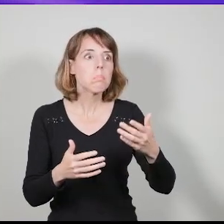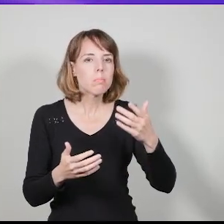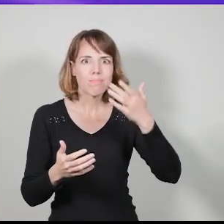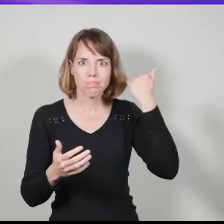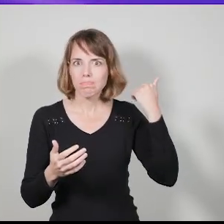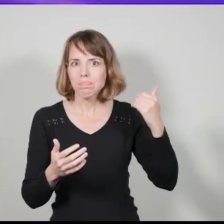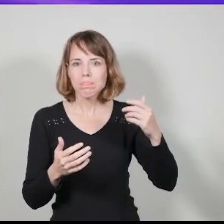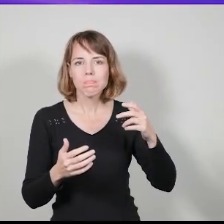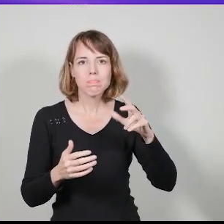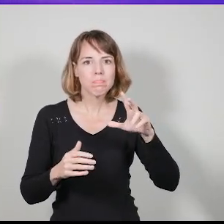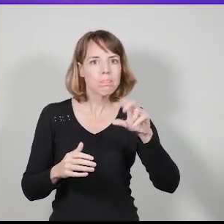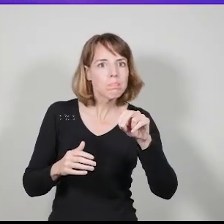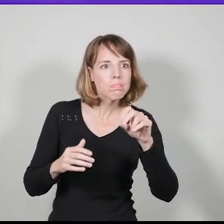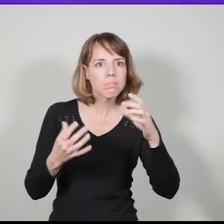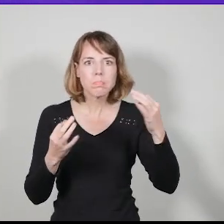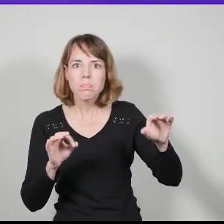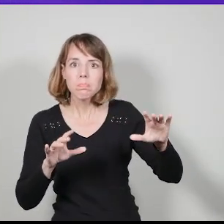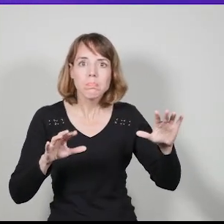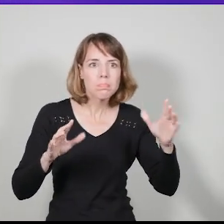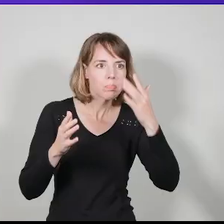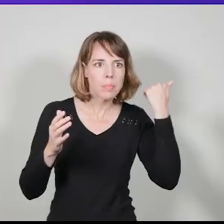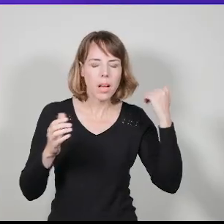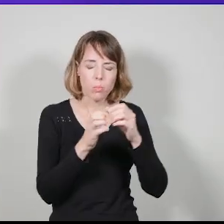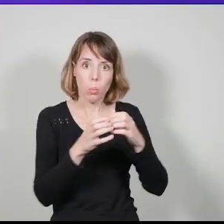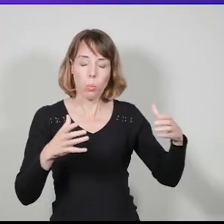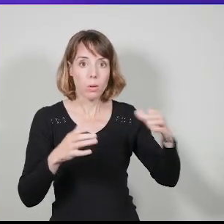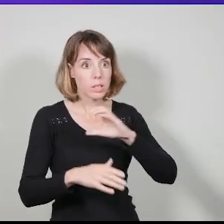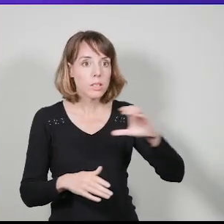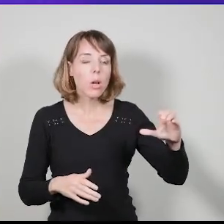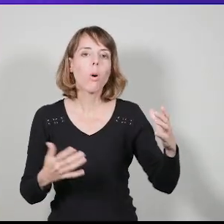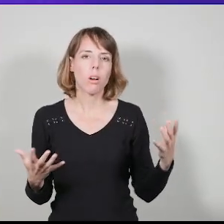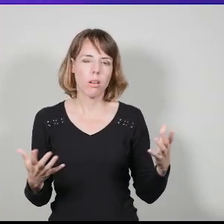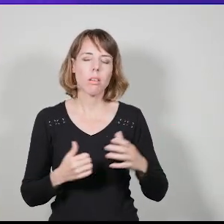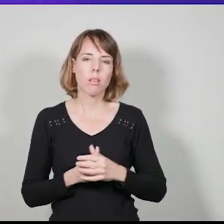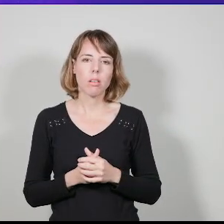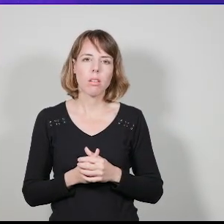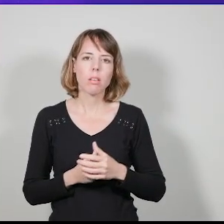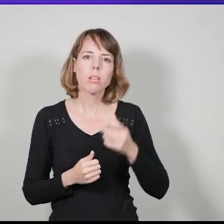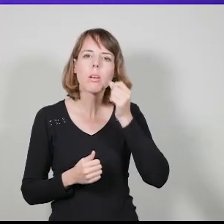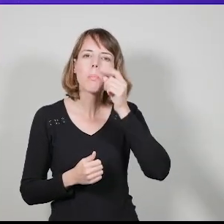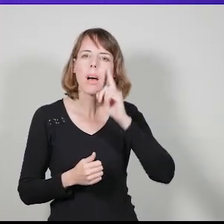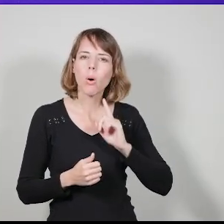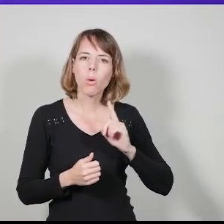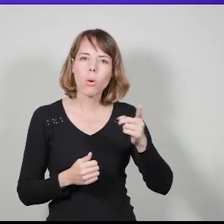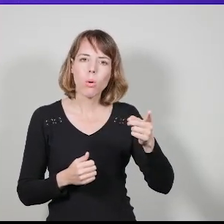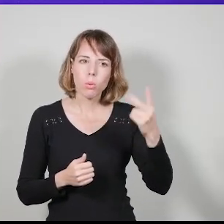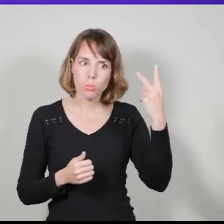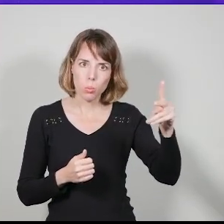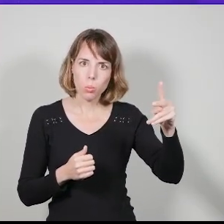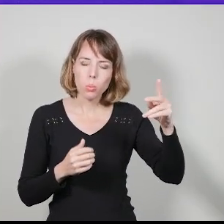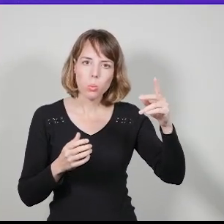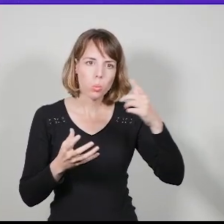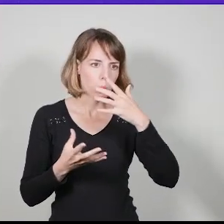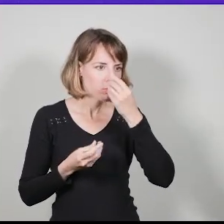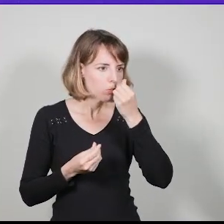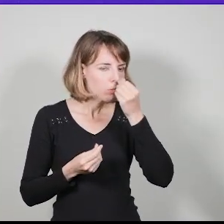100. Donc là, c'était quand même un indicateur très fort. Donc moi, le retour que j'ai des parents, il est vraiment très, très, très favorable. Au niveau